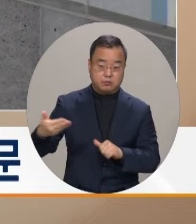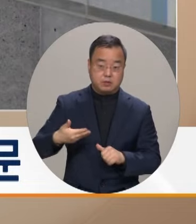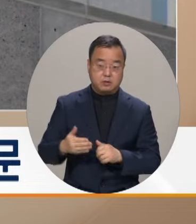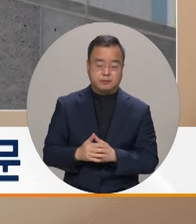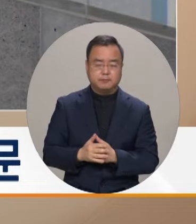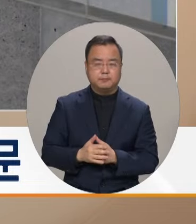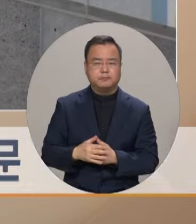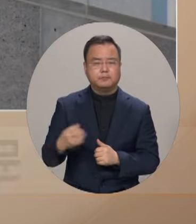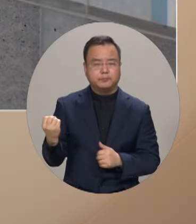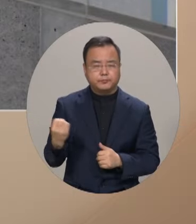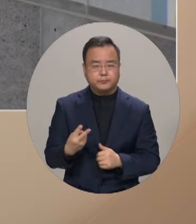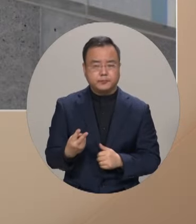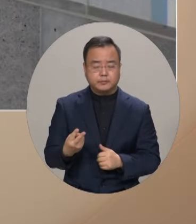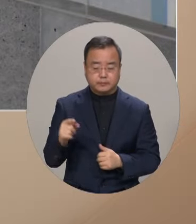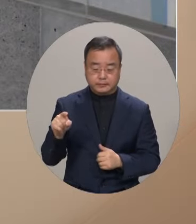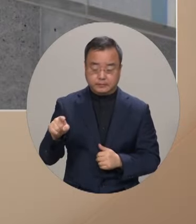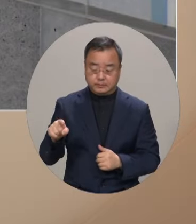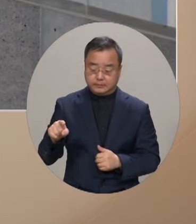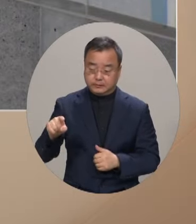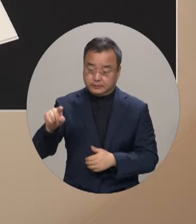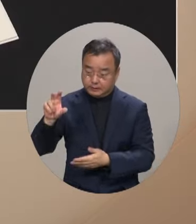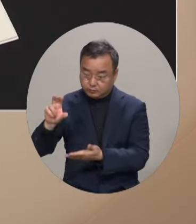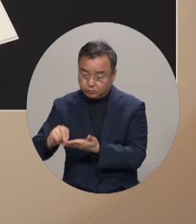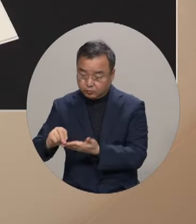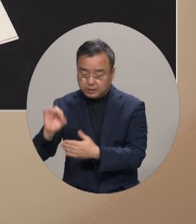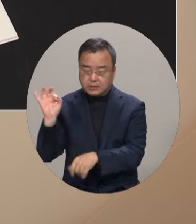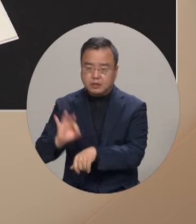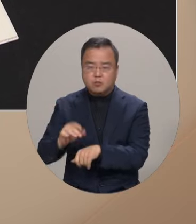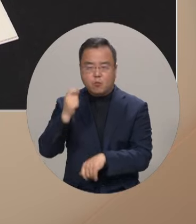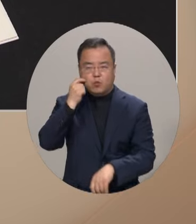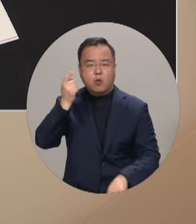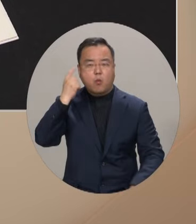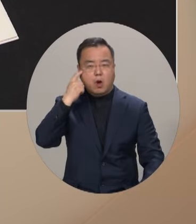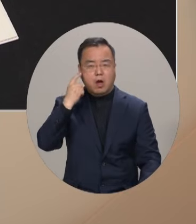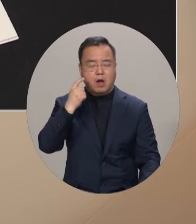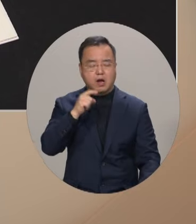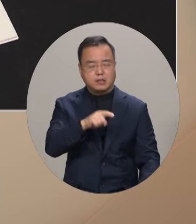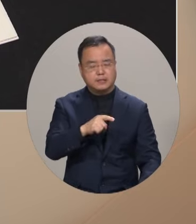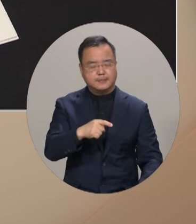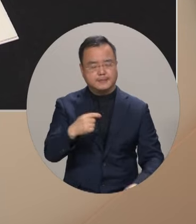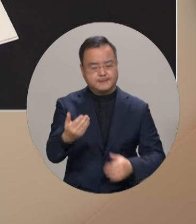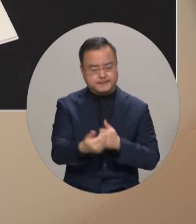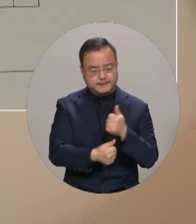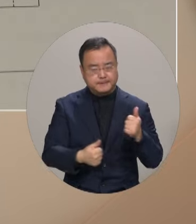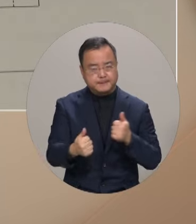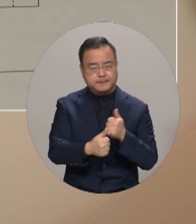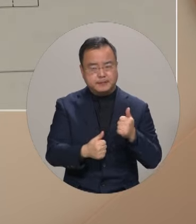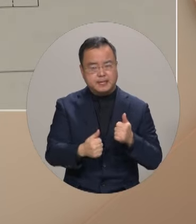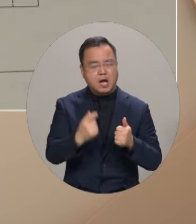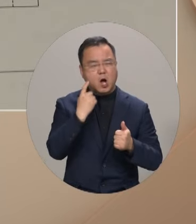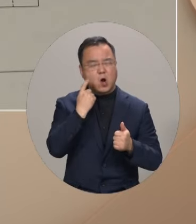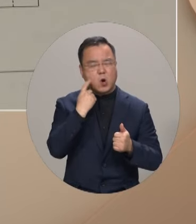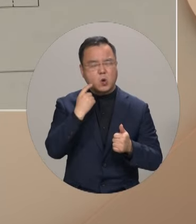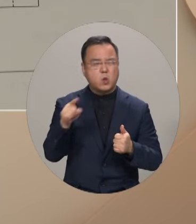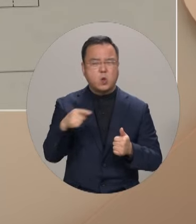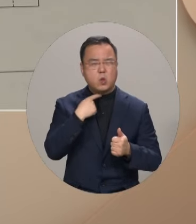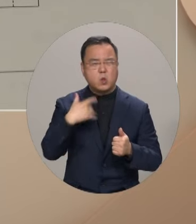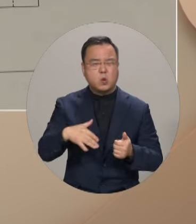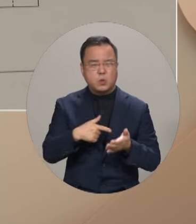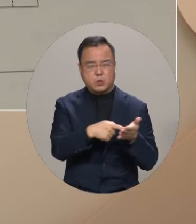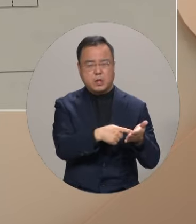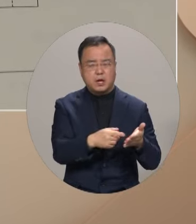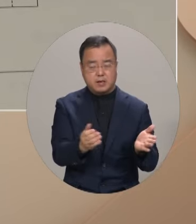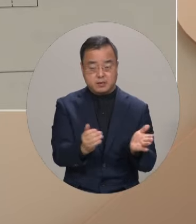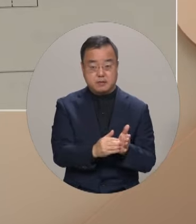그리고 사전에 해당 모의고사를 구매하지 못한 이유에 대해서도이 실무위원회의 거짓으로 보고를 했습니다이 사교육